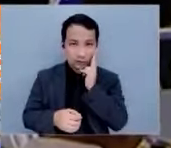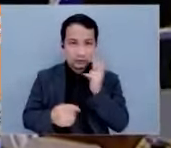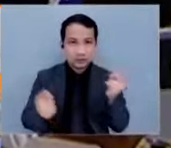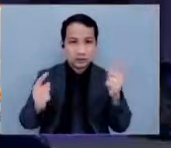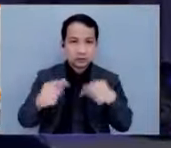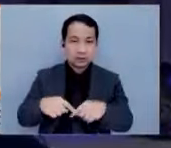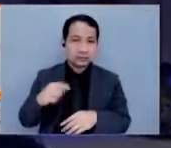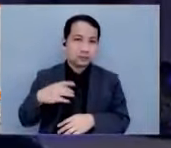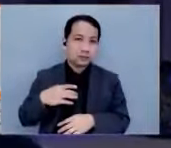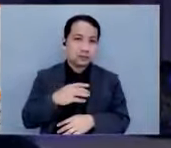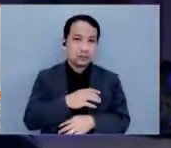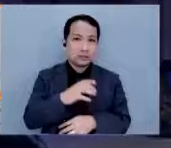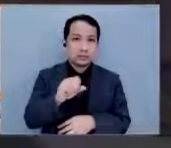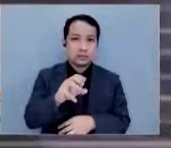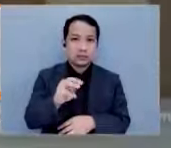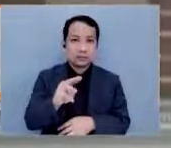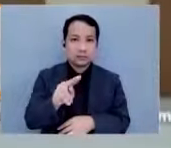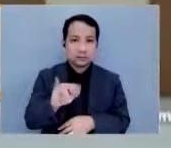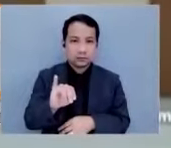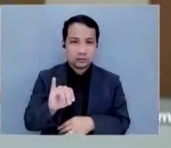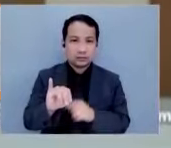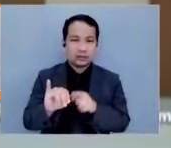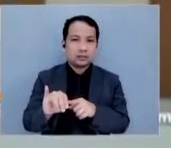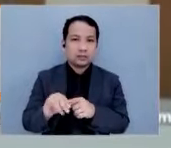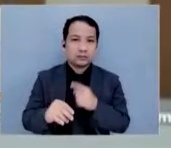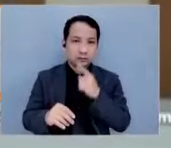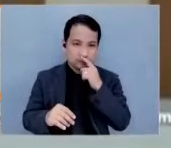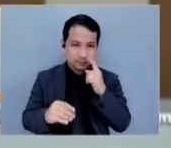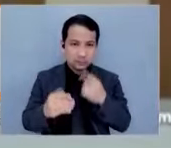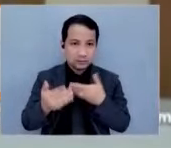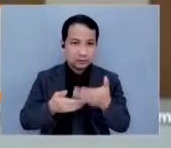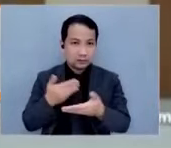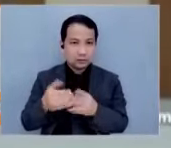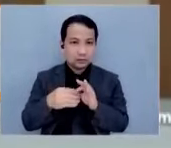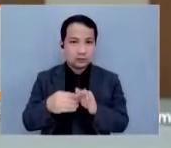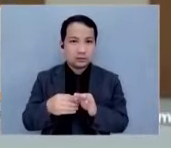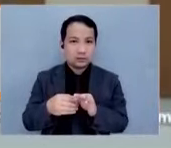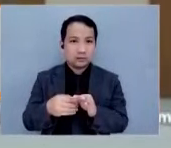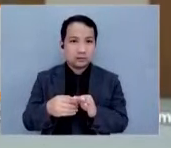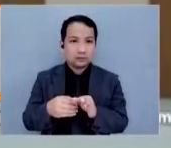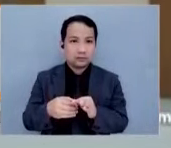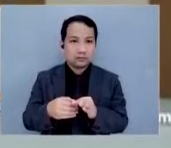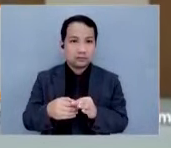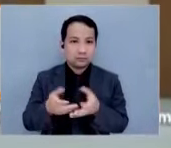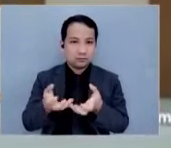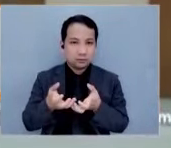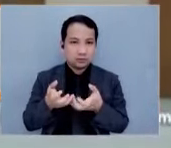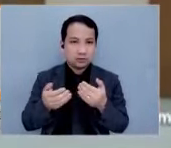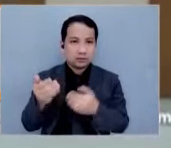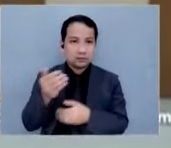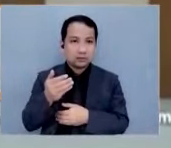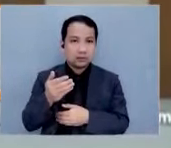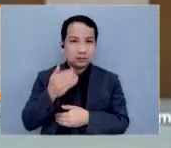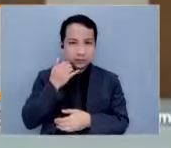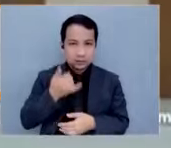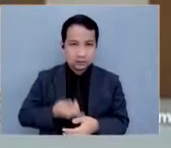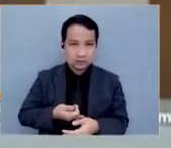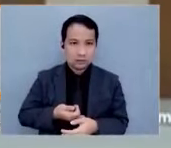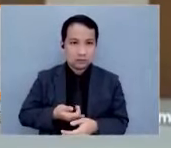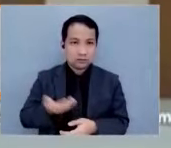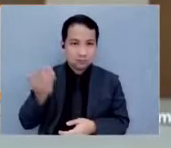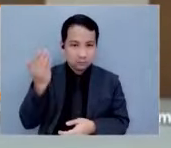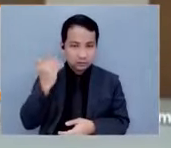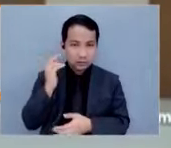sa SMNI franchise hearing. In a proper time, Mr. Chair, I will also move to invite then former President